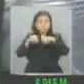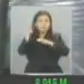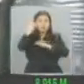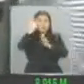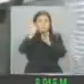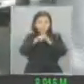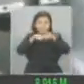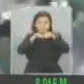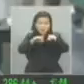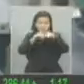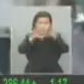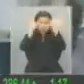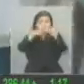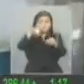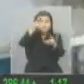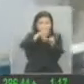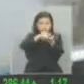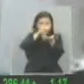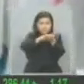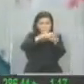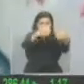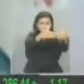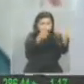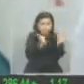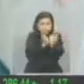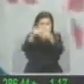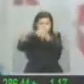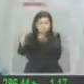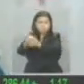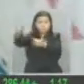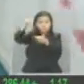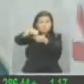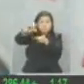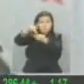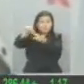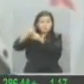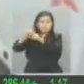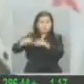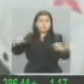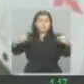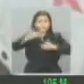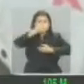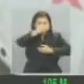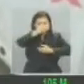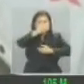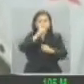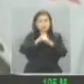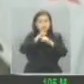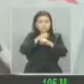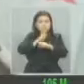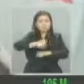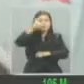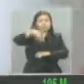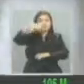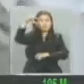ครอบเตาปฏิกรณ์หมายเลข1โดยมีเจ้าหน้าที่ซึ่งสวมชุดป้องกันสารกัมมันตรังสีเริ่มกลับเข้าไปทำงานในโรงไฟฟ้าเป็นครั้งแ